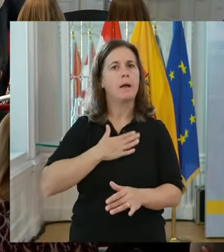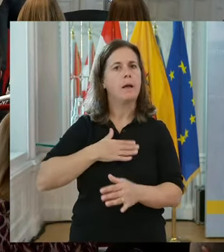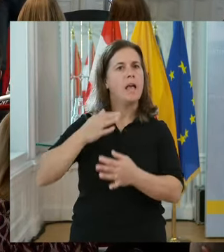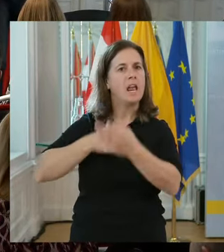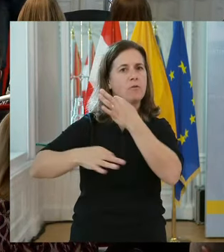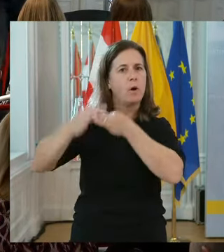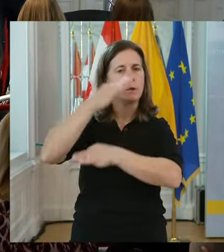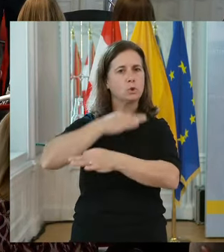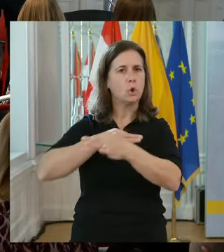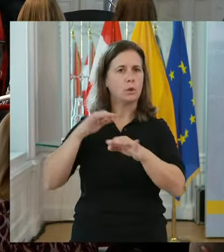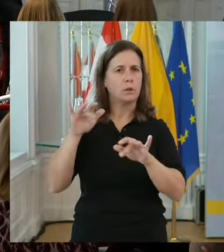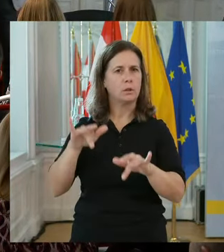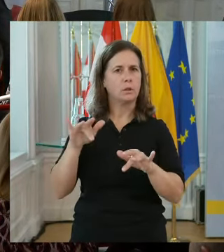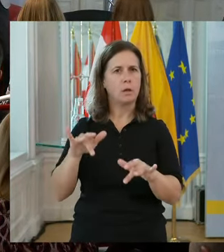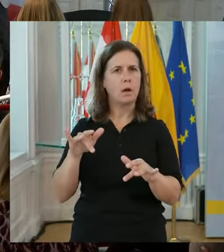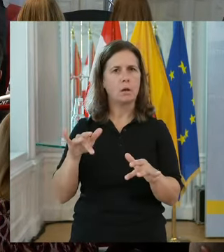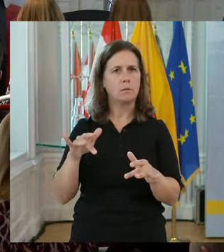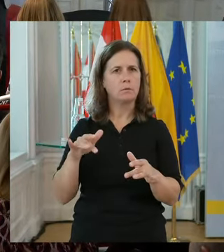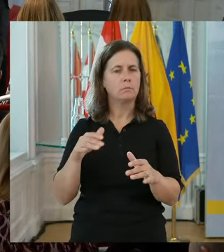Information nach hat es dort